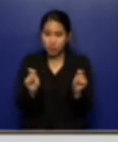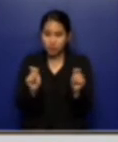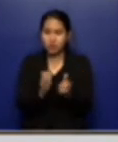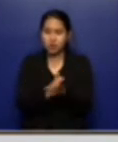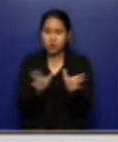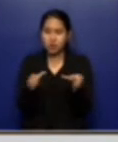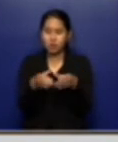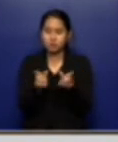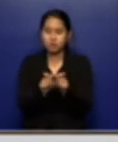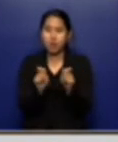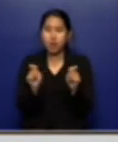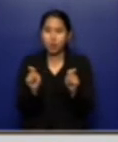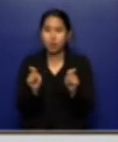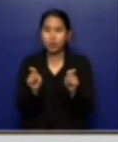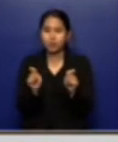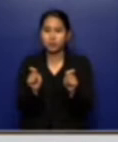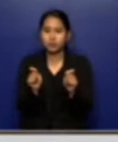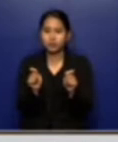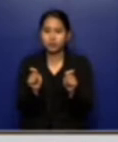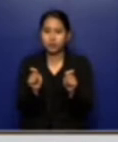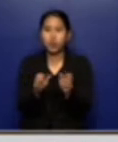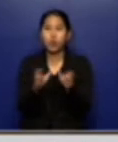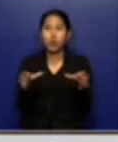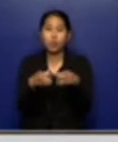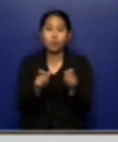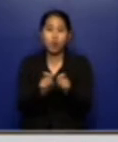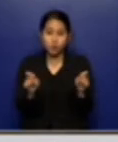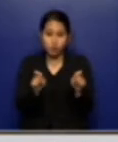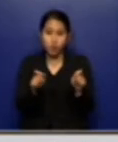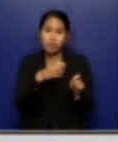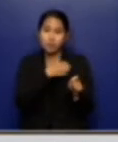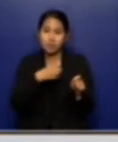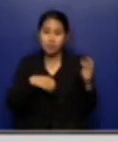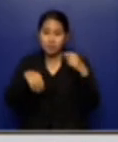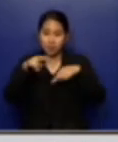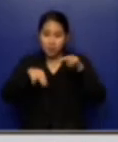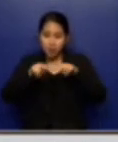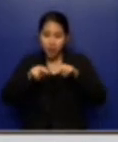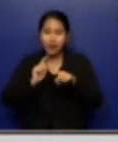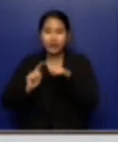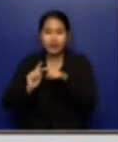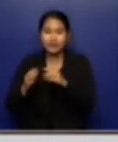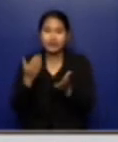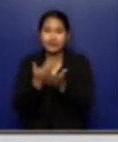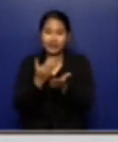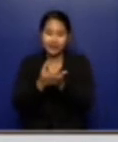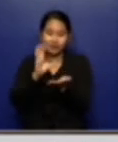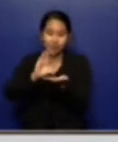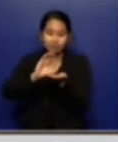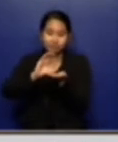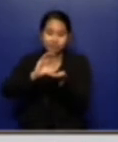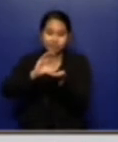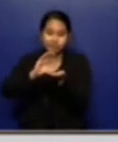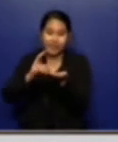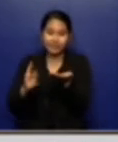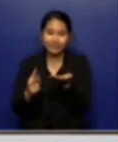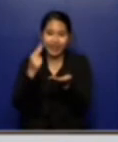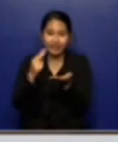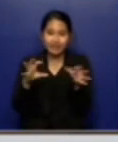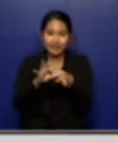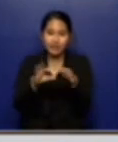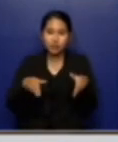ที่ปกครองท้องถิ่นในชั้นอนุมีการตัดงบประมาณเกือบ 4,000 ล้านนะฮะเรื่องพารา